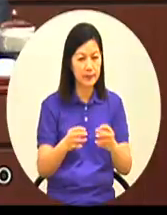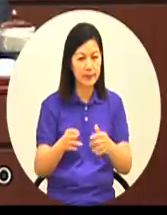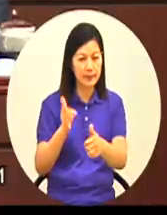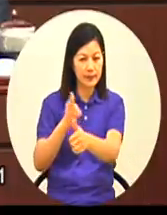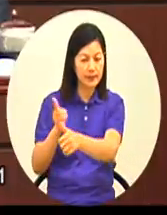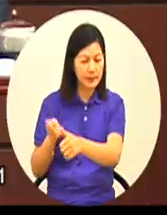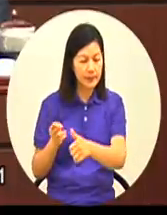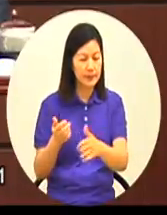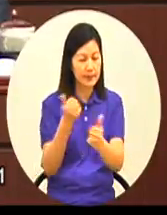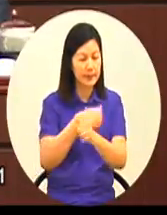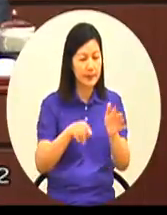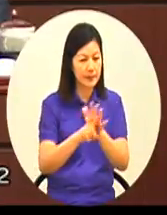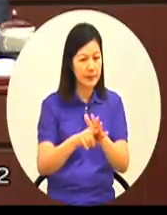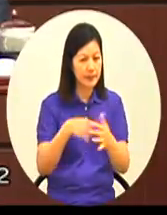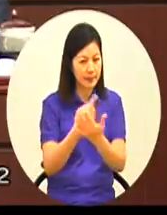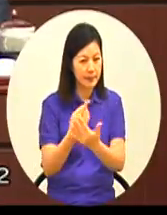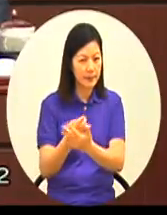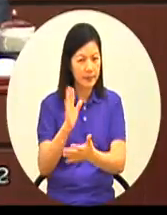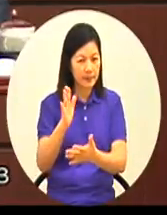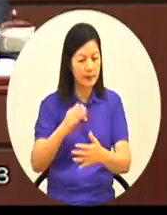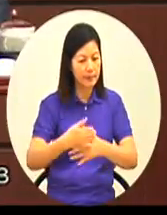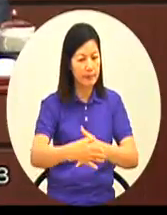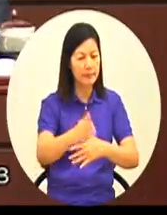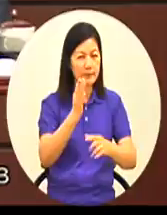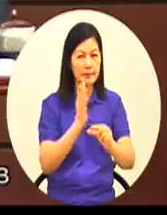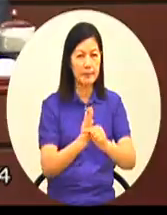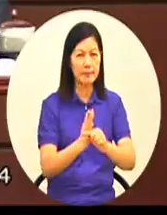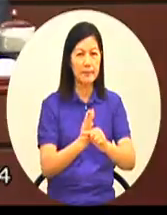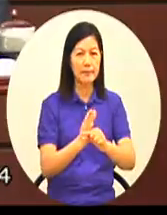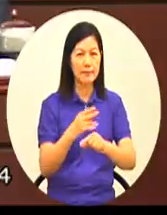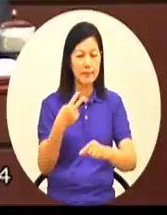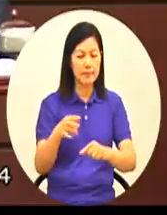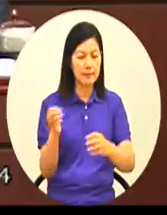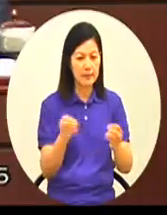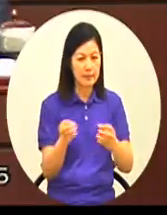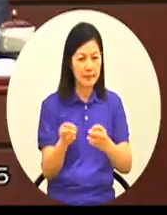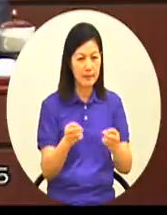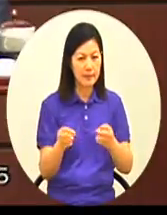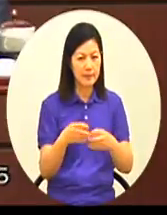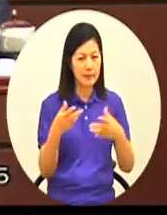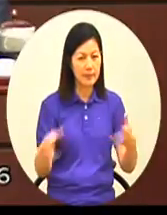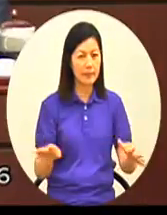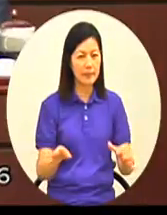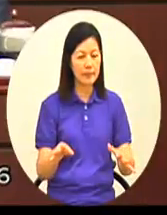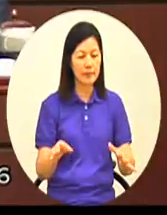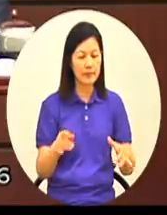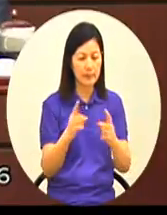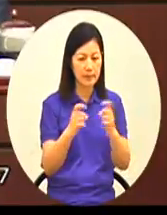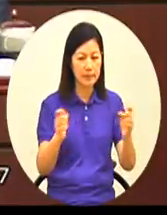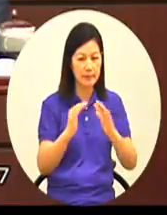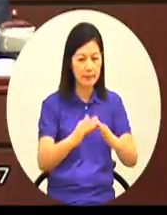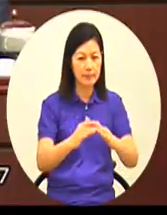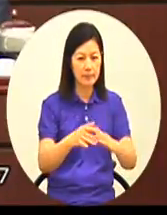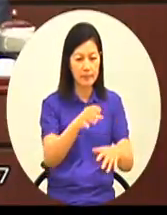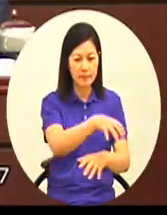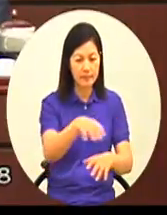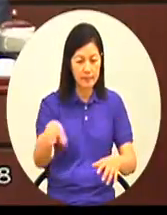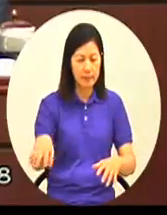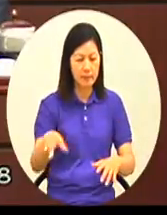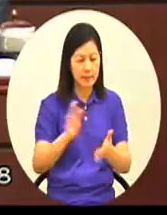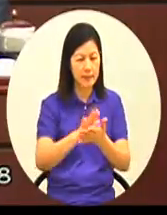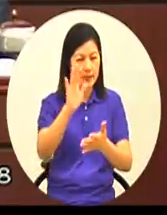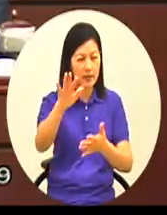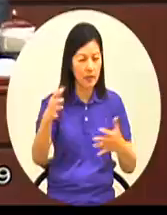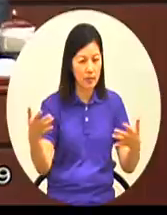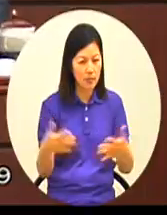其实，在那个过程当中，其实我们也讨论了很多，就两个城市之间未来的共同的